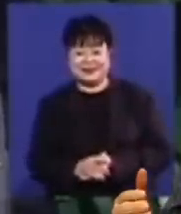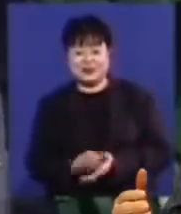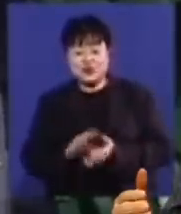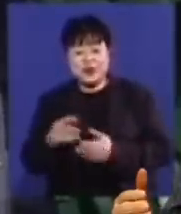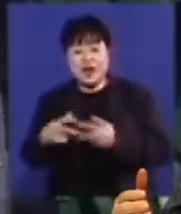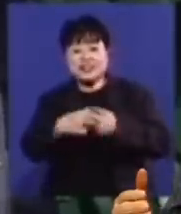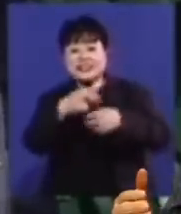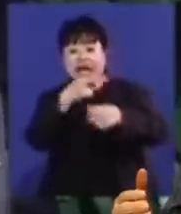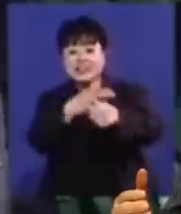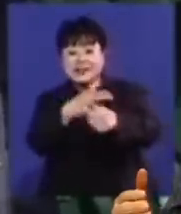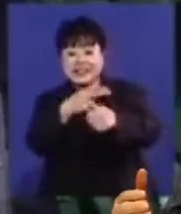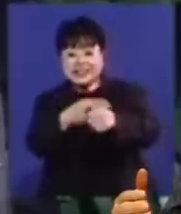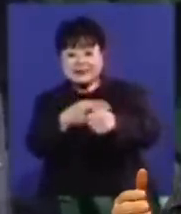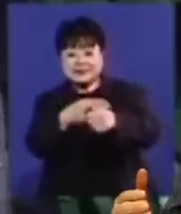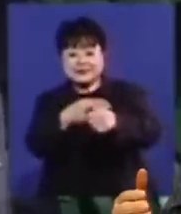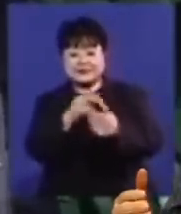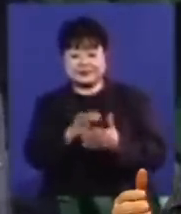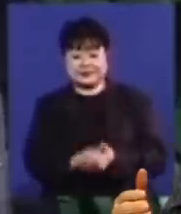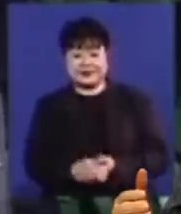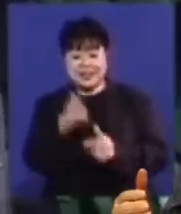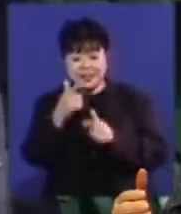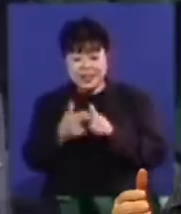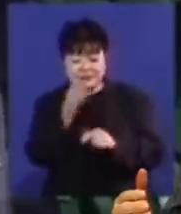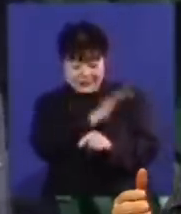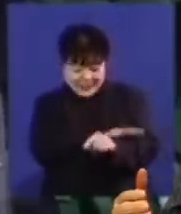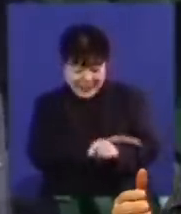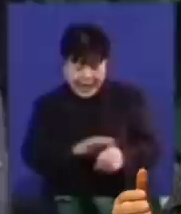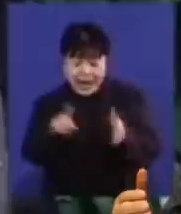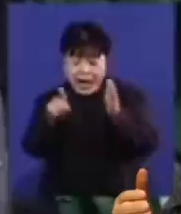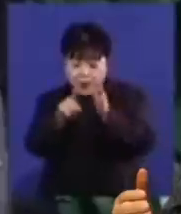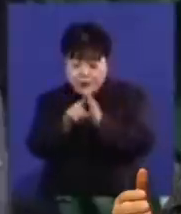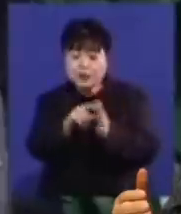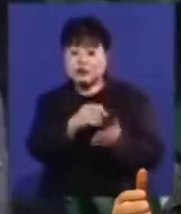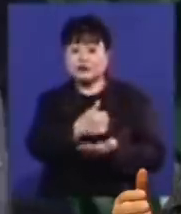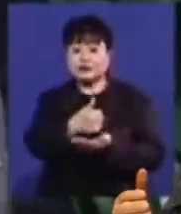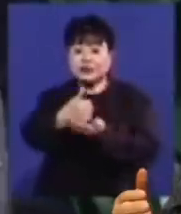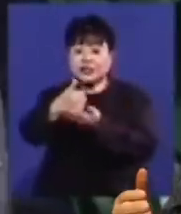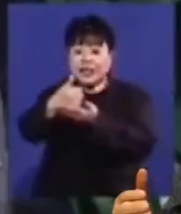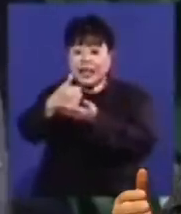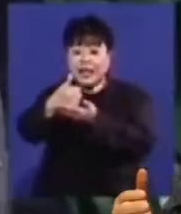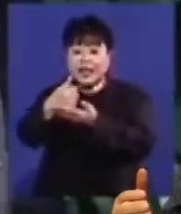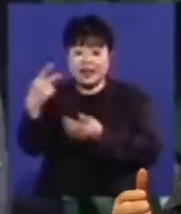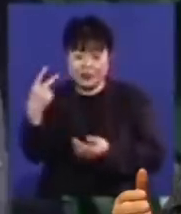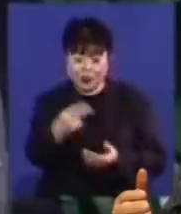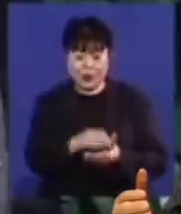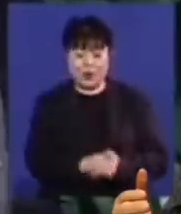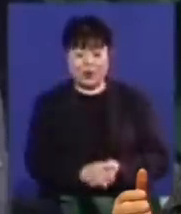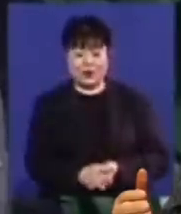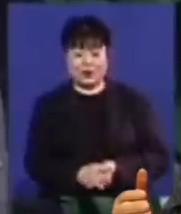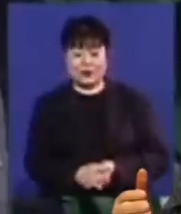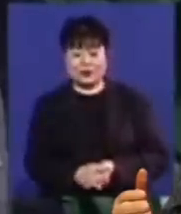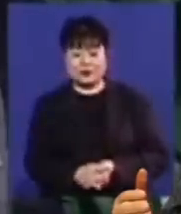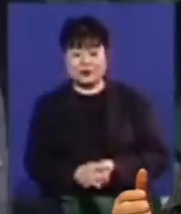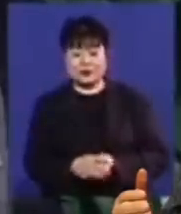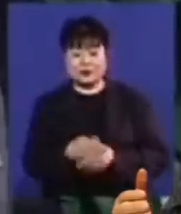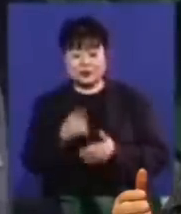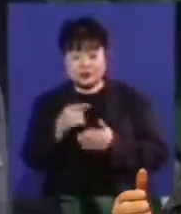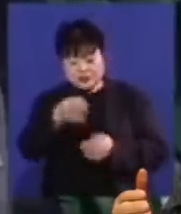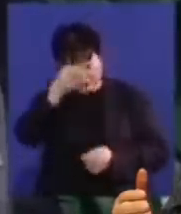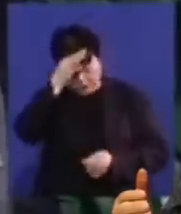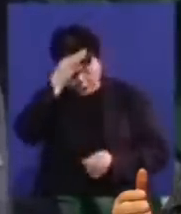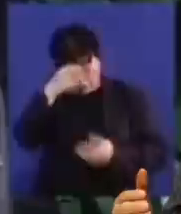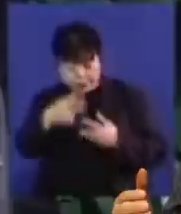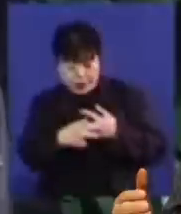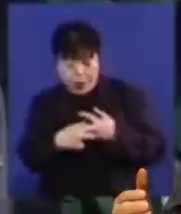의사 선생님이 예수를 잘 믿는 분인데 또 이술도 있어서 환자도 많이